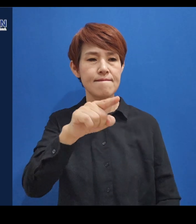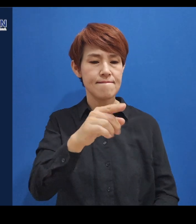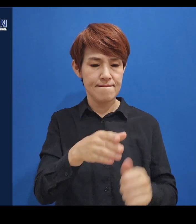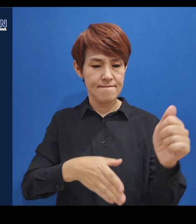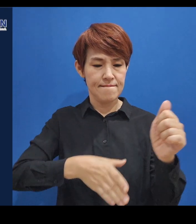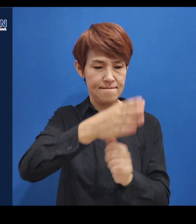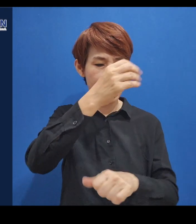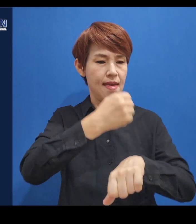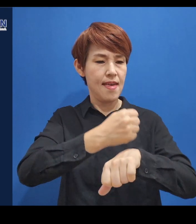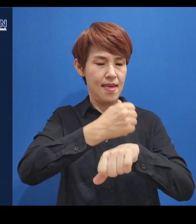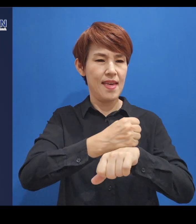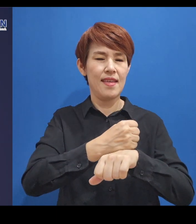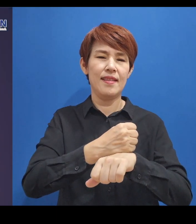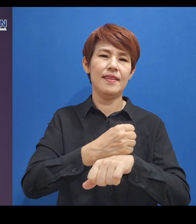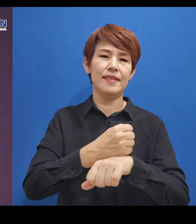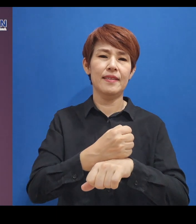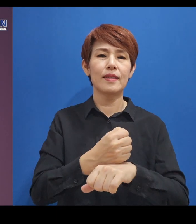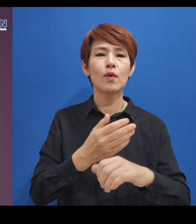돌리고자 함이로다.